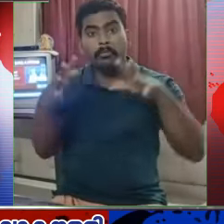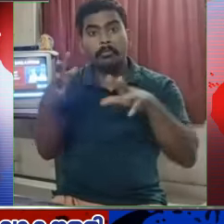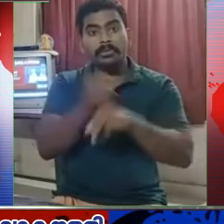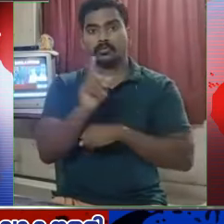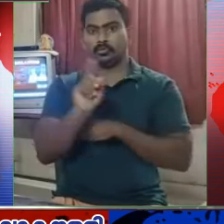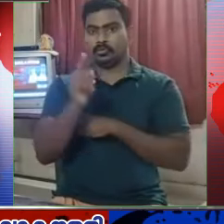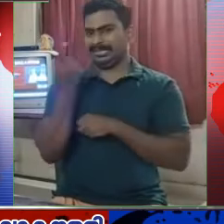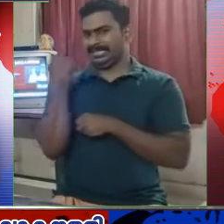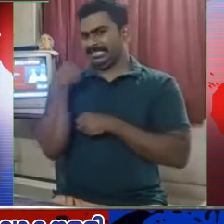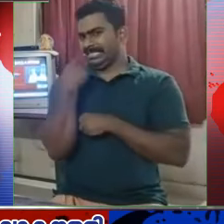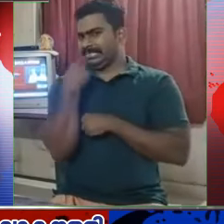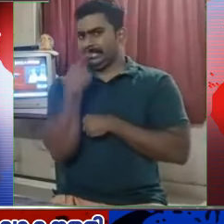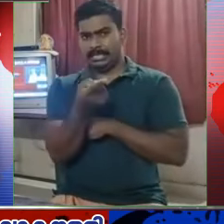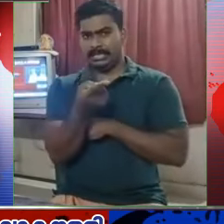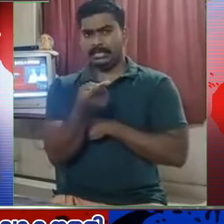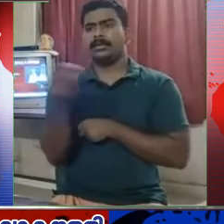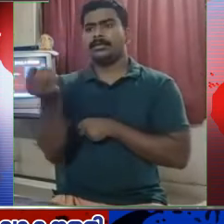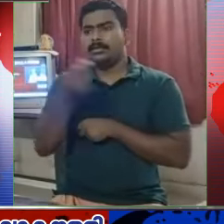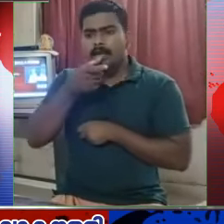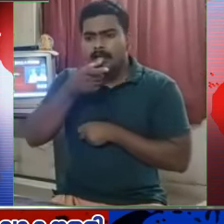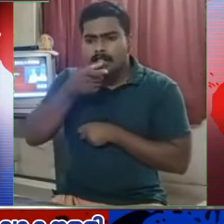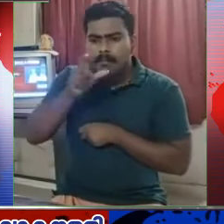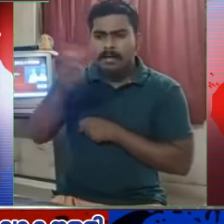അങ്ങനെ 19 കേസുകളിലായി